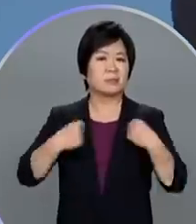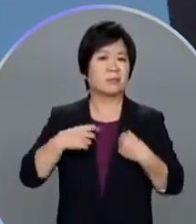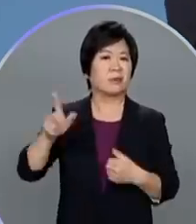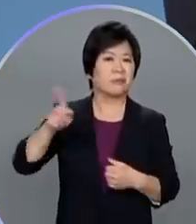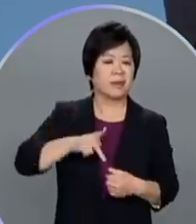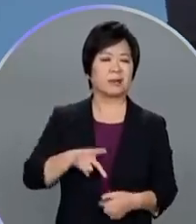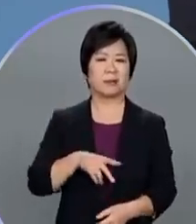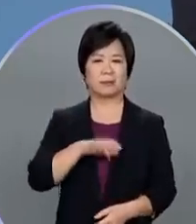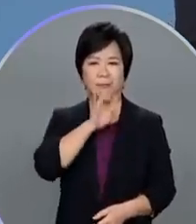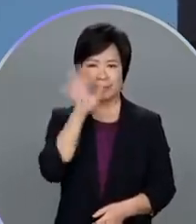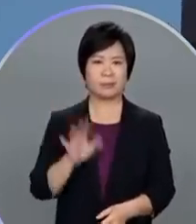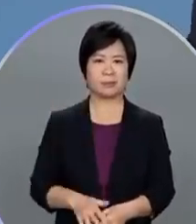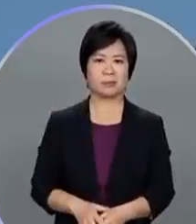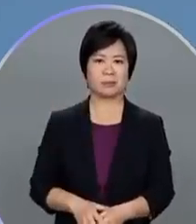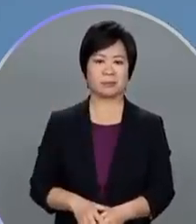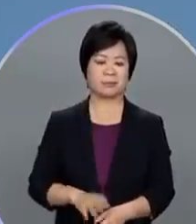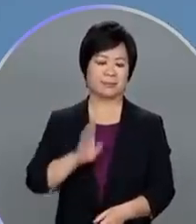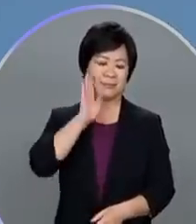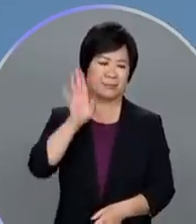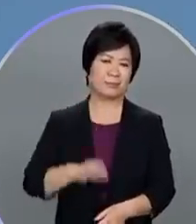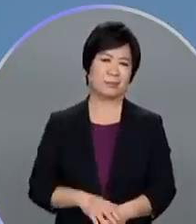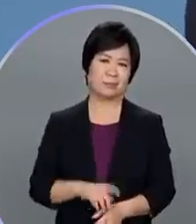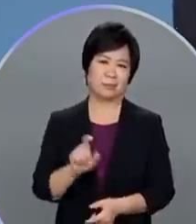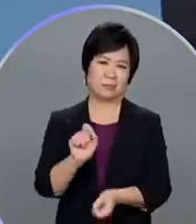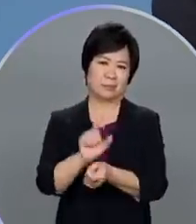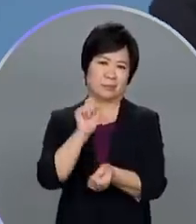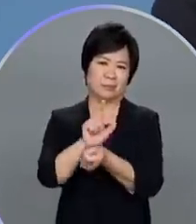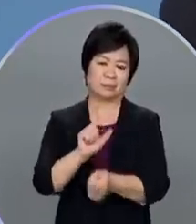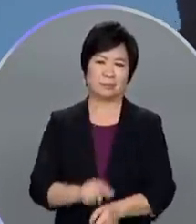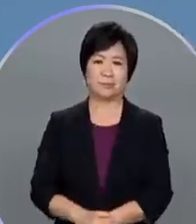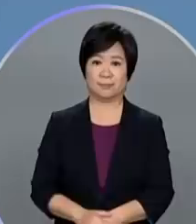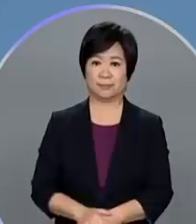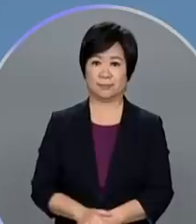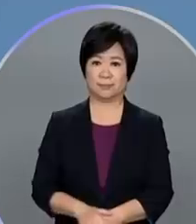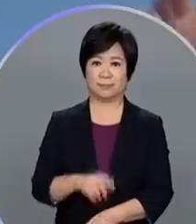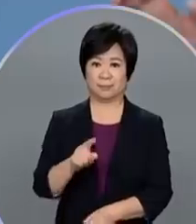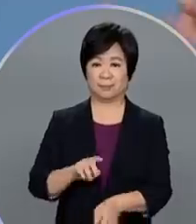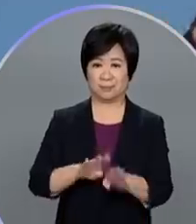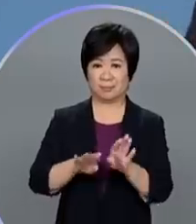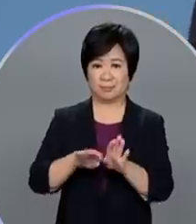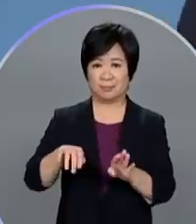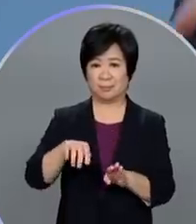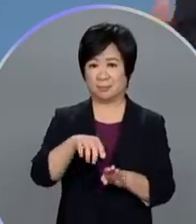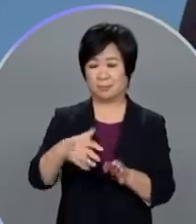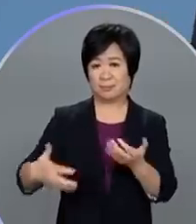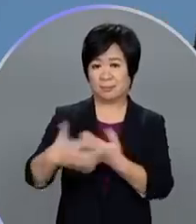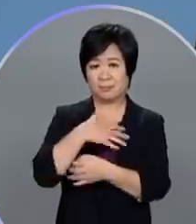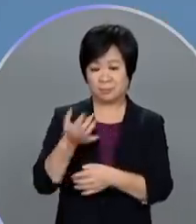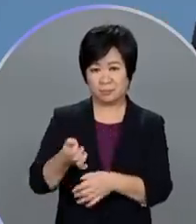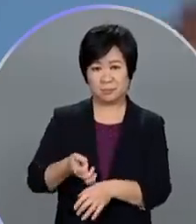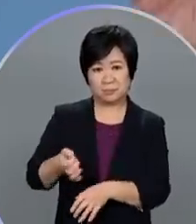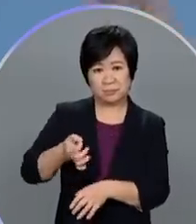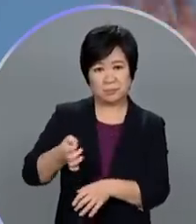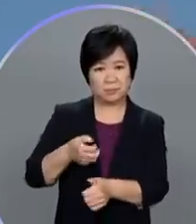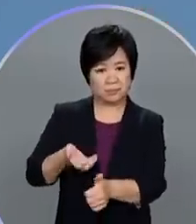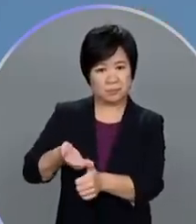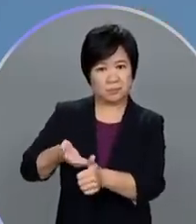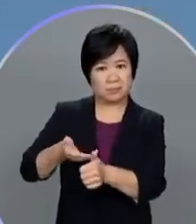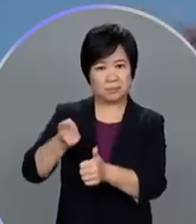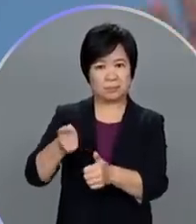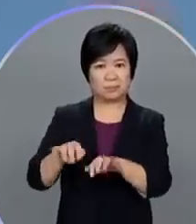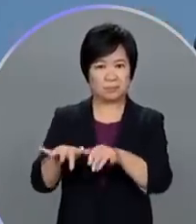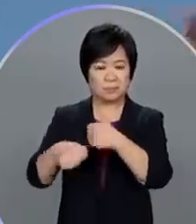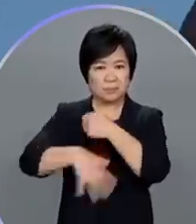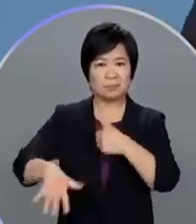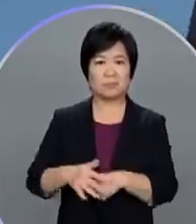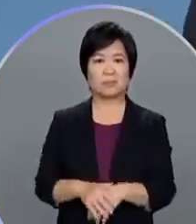过，简直在玩笑开大了。你们用纳税人的钱去养网军，被抓出来完全装